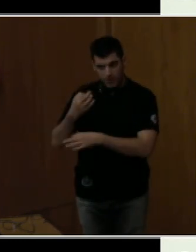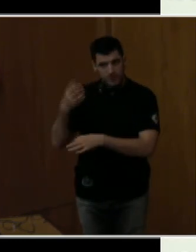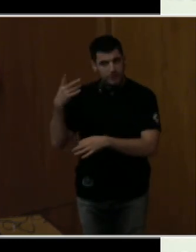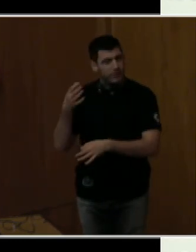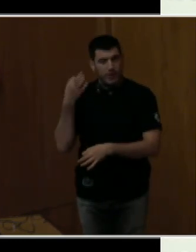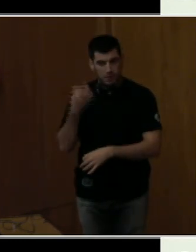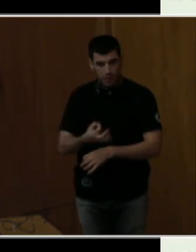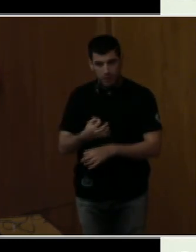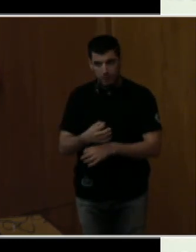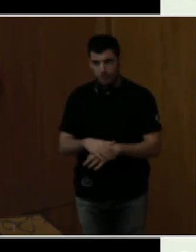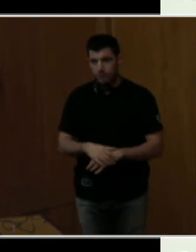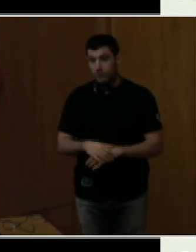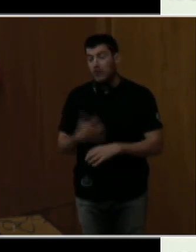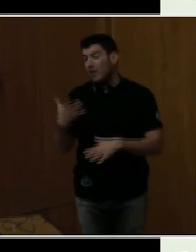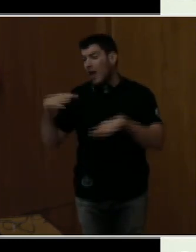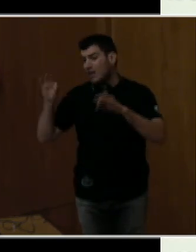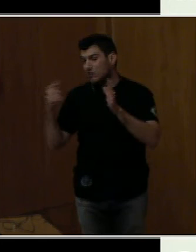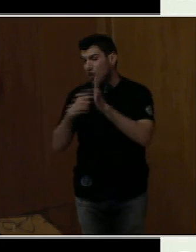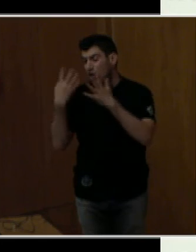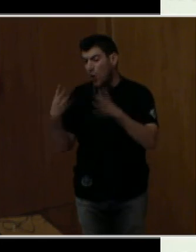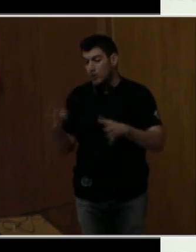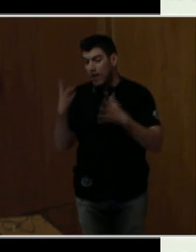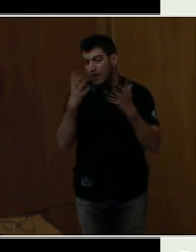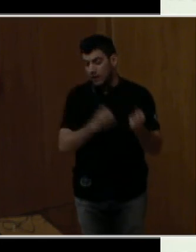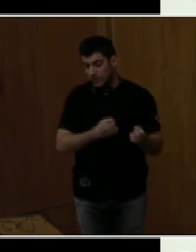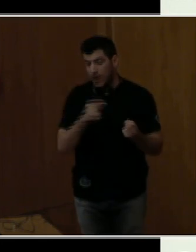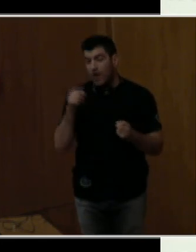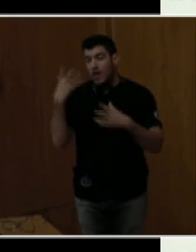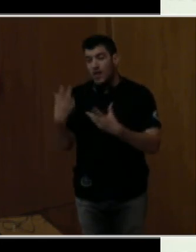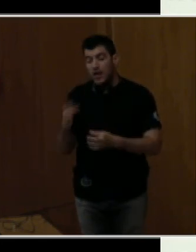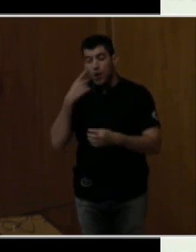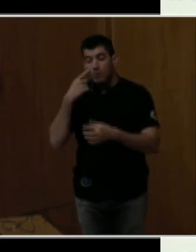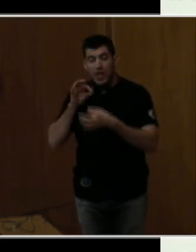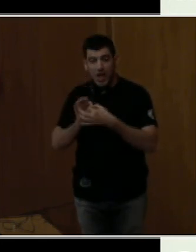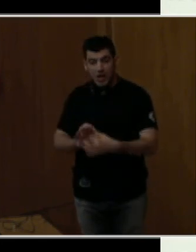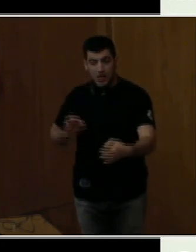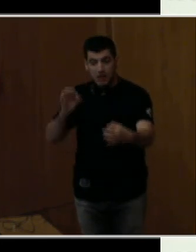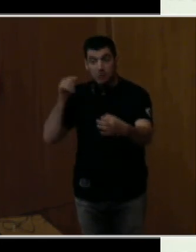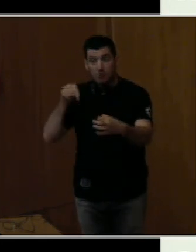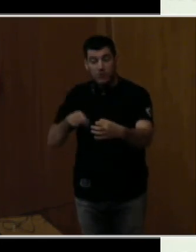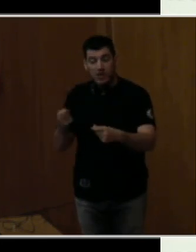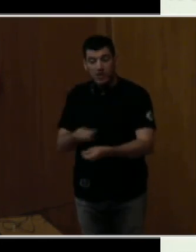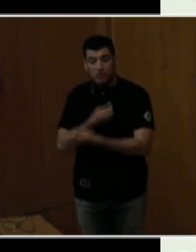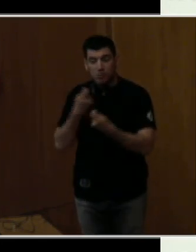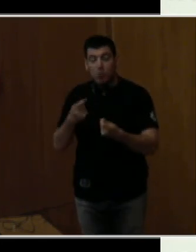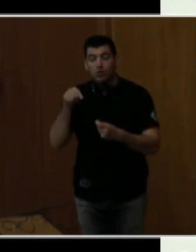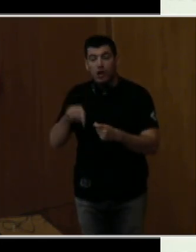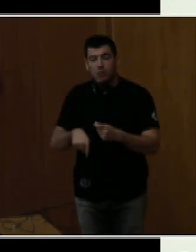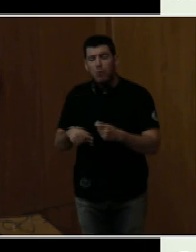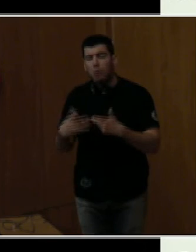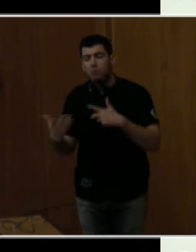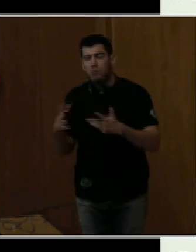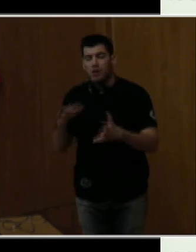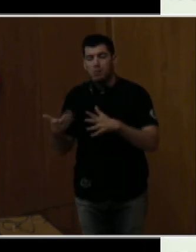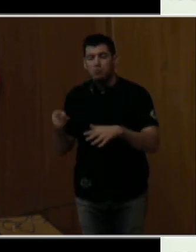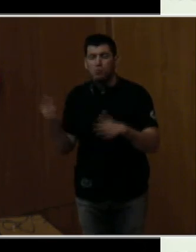στις αρχές του 1990 είχαμε τις οπτικές ίνες κυρίως να χρησιμοποιούνται σε αποστάσεις της τάξης των χιλιάδων